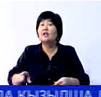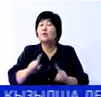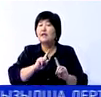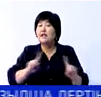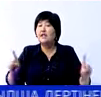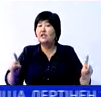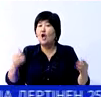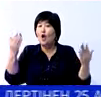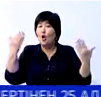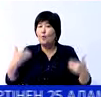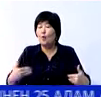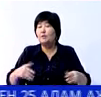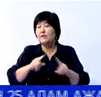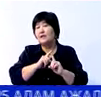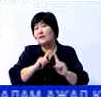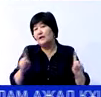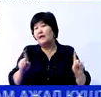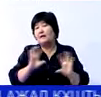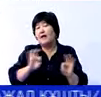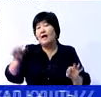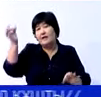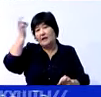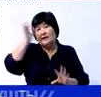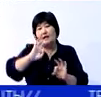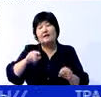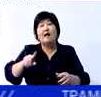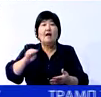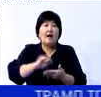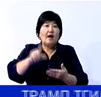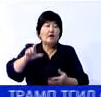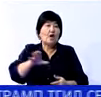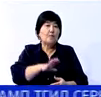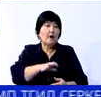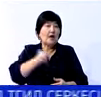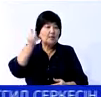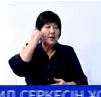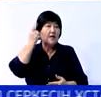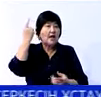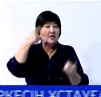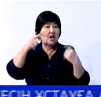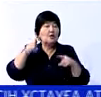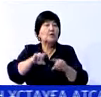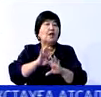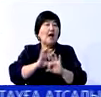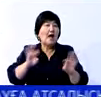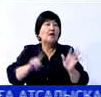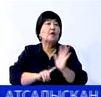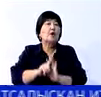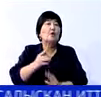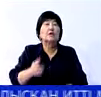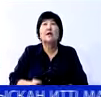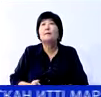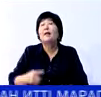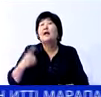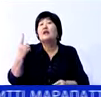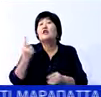ерекше болмысы, тылсым жан дүниесі туралы естеліктер айтып, қаламгердің бай мұрасы шығармашылығы жайында әңгіме өрбітті. Ең бірінші